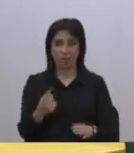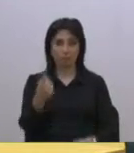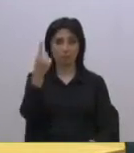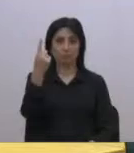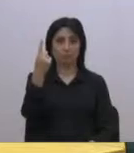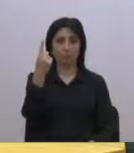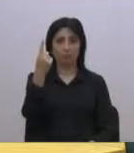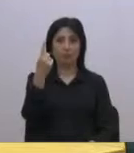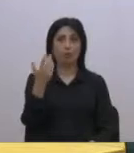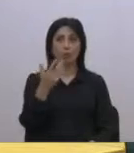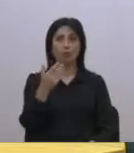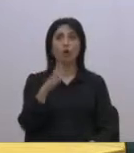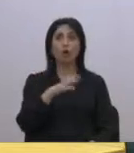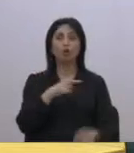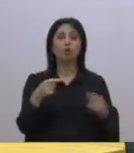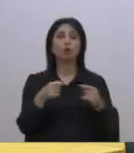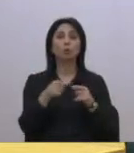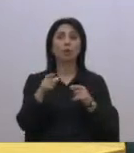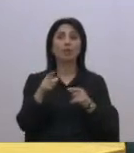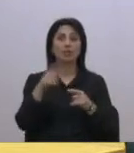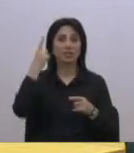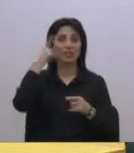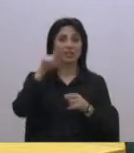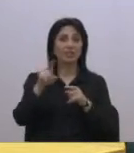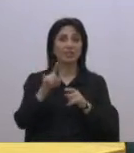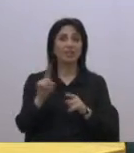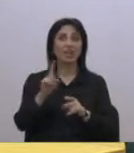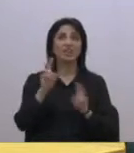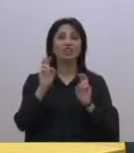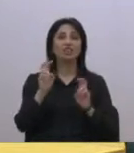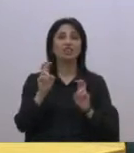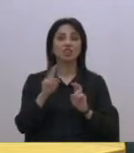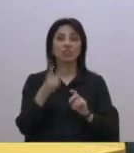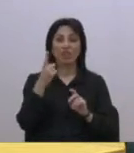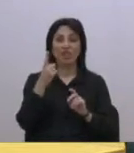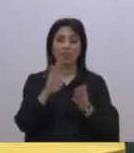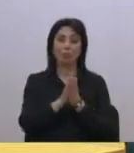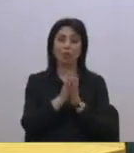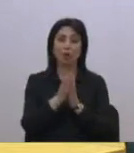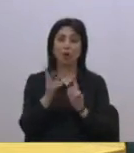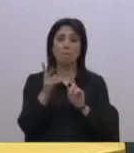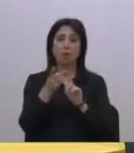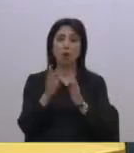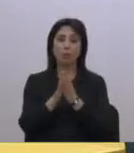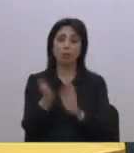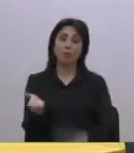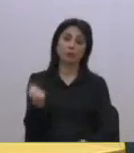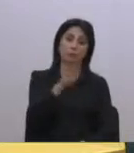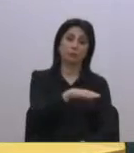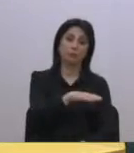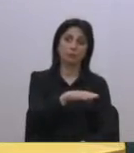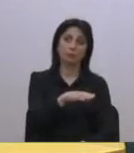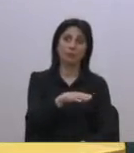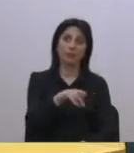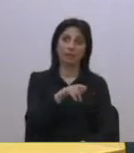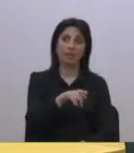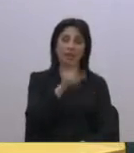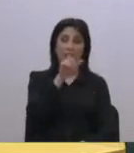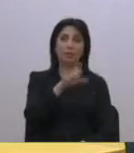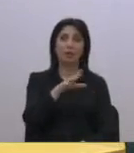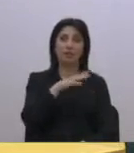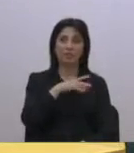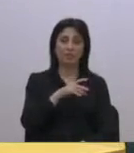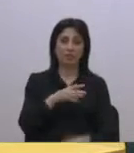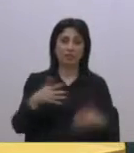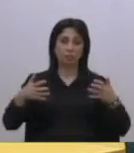გაჩნდა, რომელსაც ჰქონდა ზუსტად აი ეს იდეა, თუ რას ნიშნავდა ერთი მდგომარეობიდან მეორე მდგომარეობაში გადასვლა. და ეს ადამიანი იყო